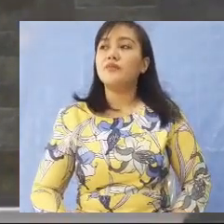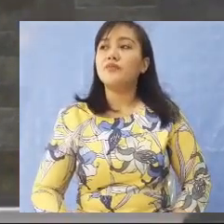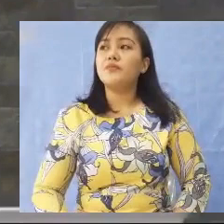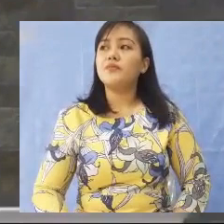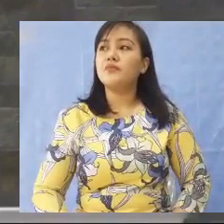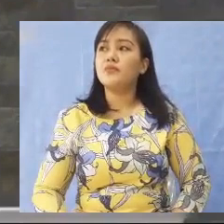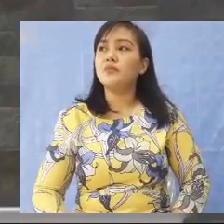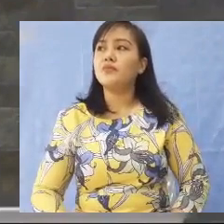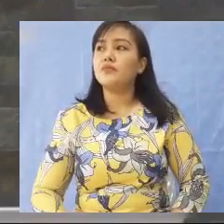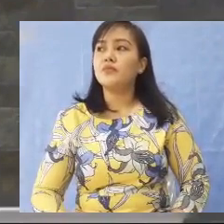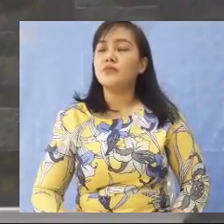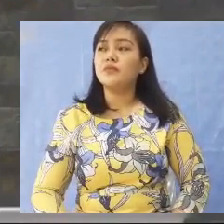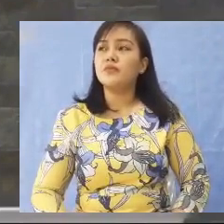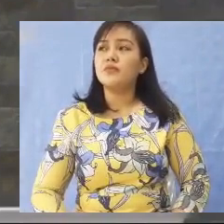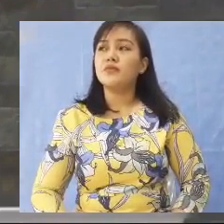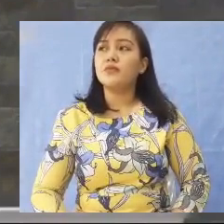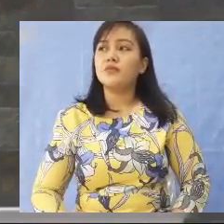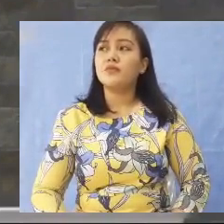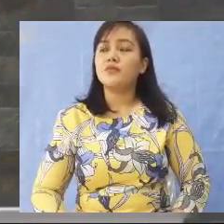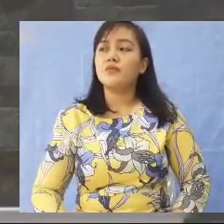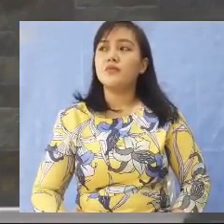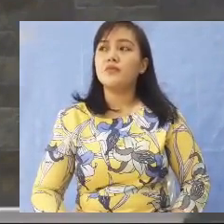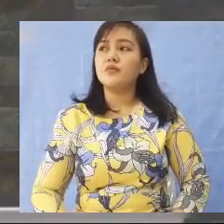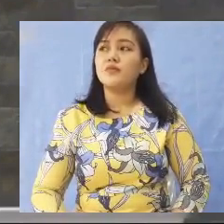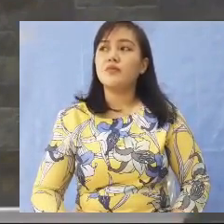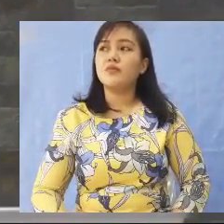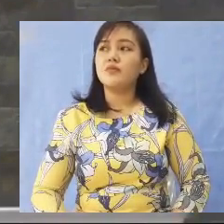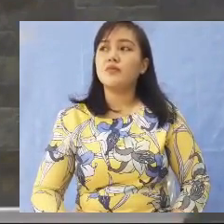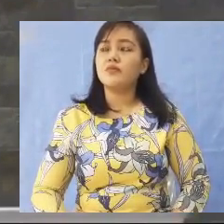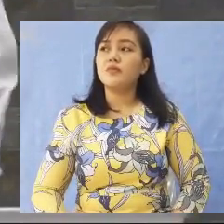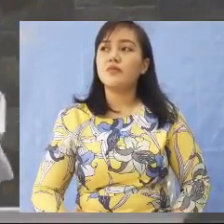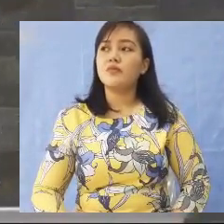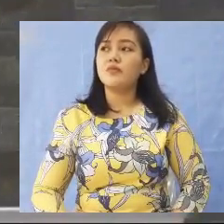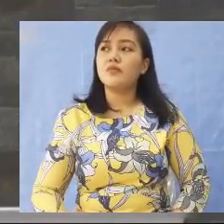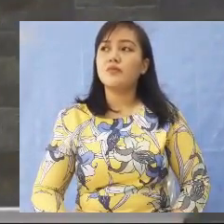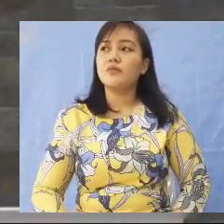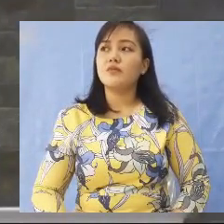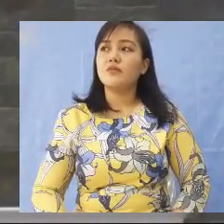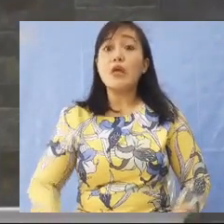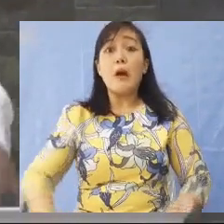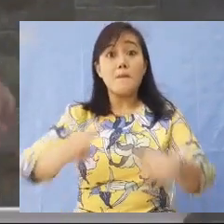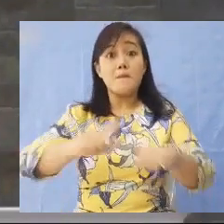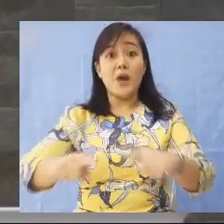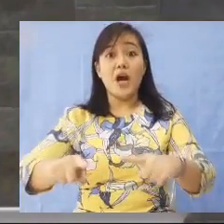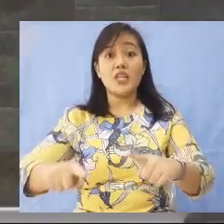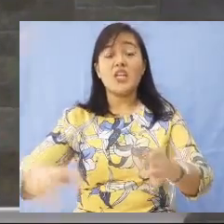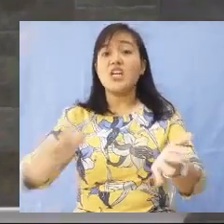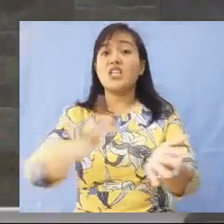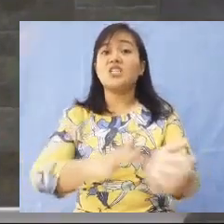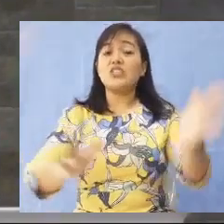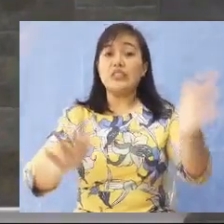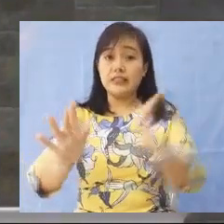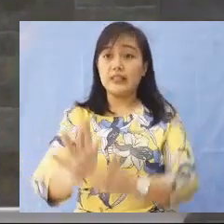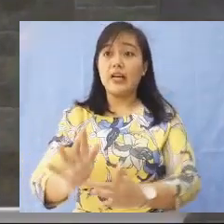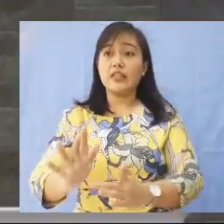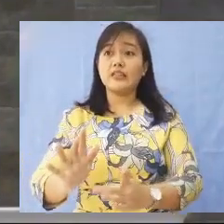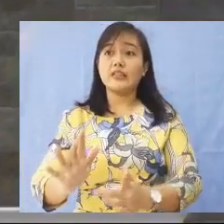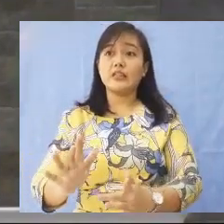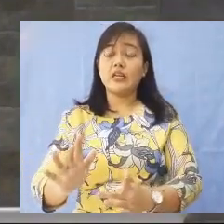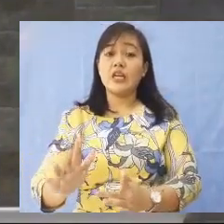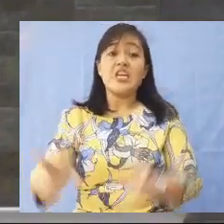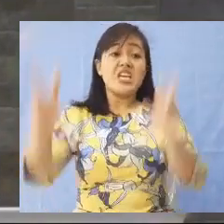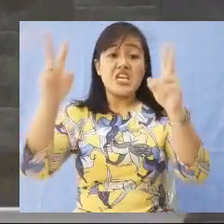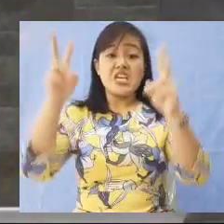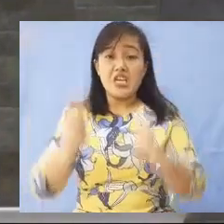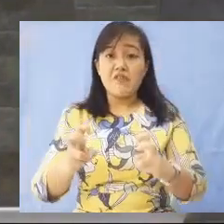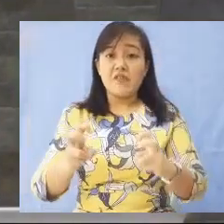alam mo na nga na itong tao na to ay merong sakit na nakakahawa, lumapit pa siya at humingi pa siya ng tubig doon sa tao na yon. So